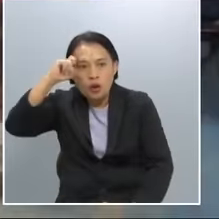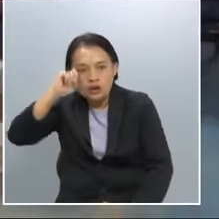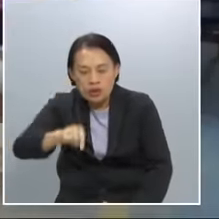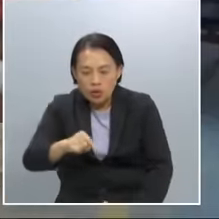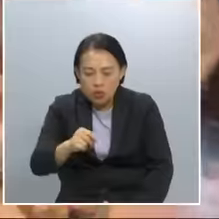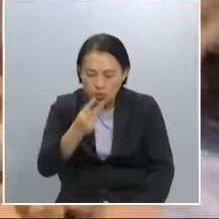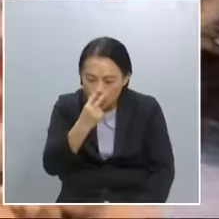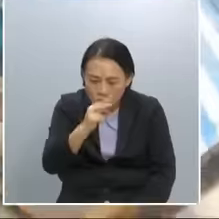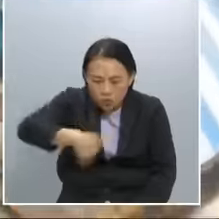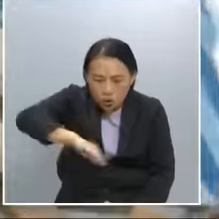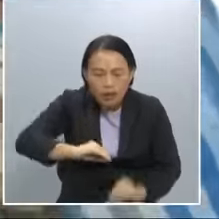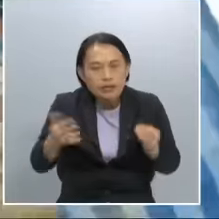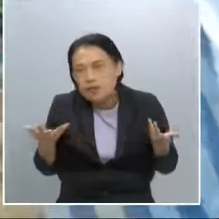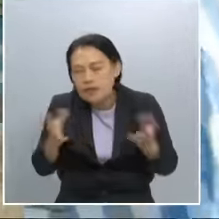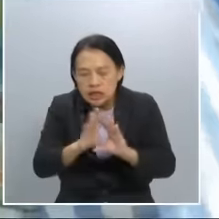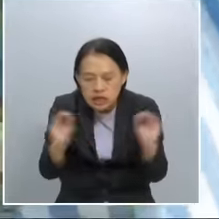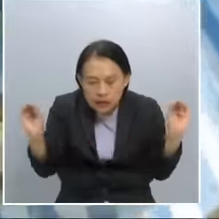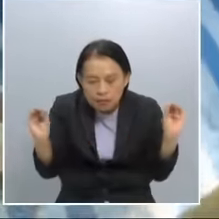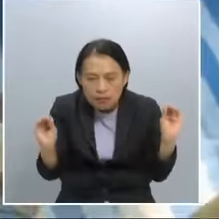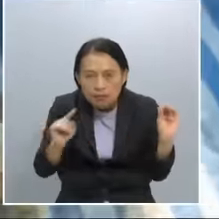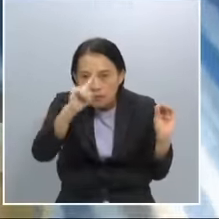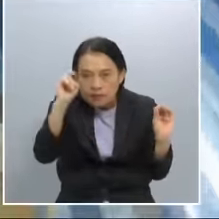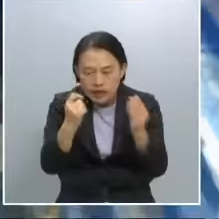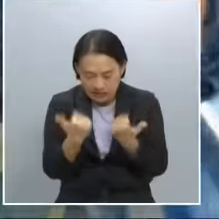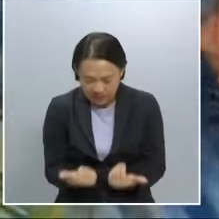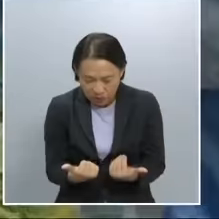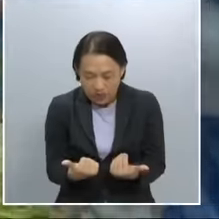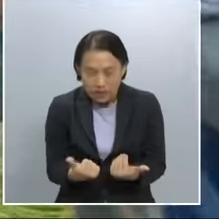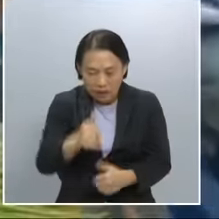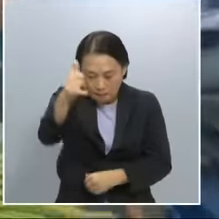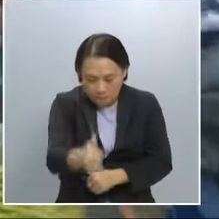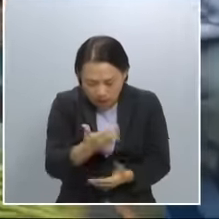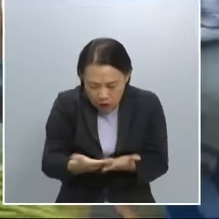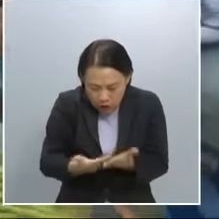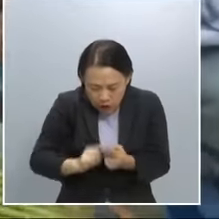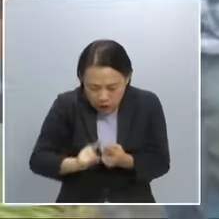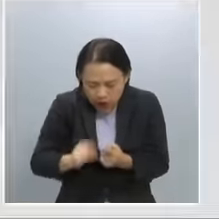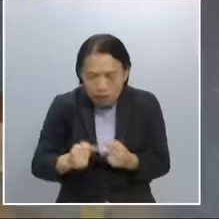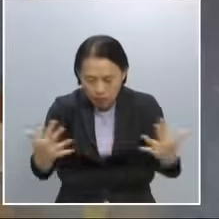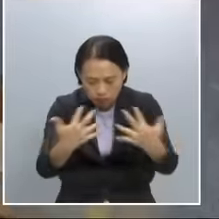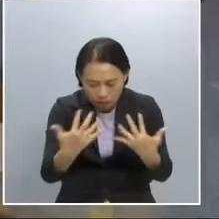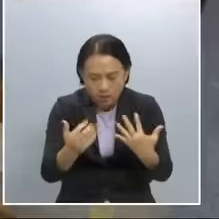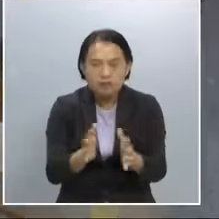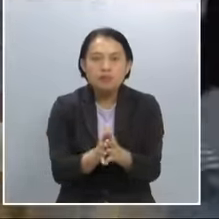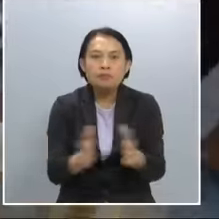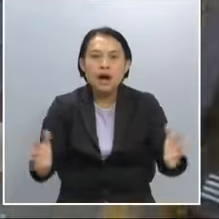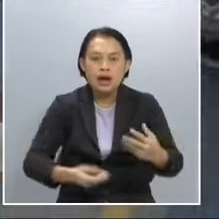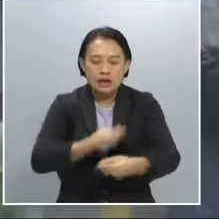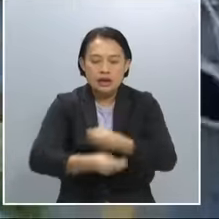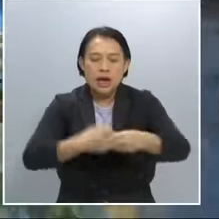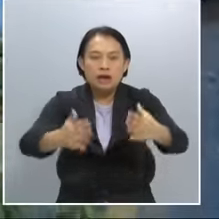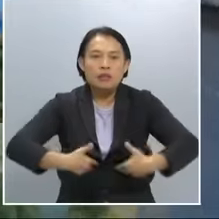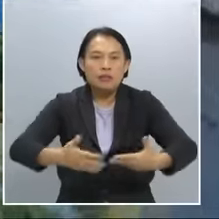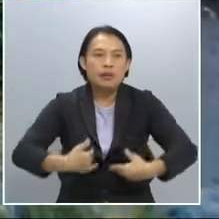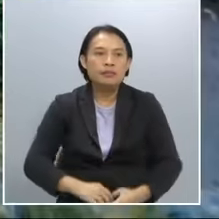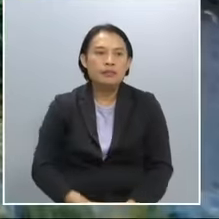าร์นี้คนออกมาใช้เงินซื้อของแน่นตลาดเลยค่ะ ตลาดคึกคักไหมคนที่